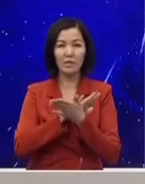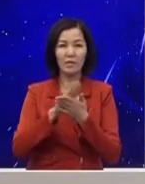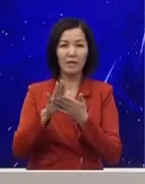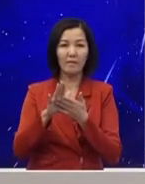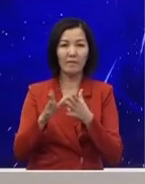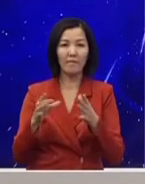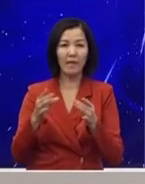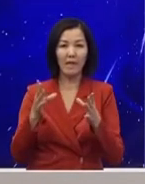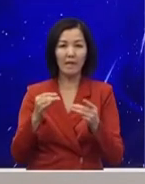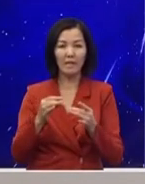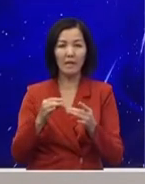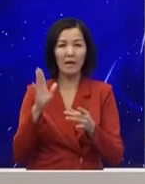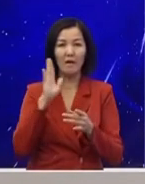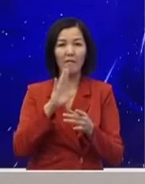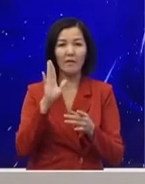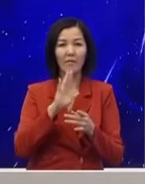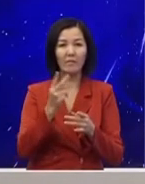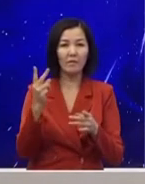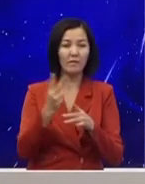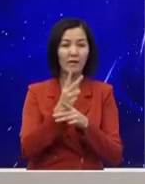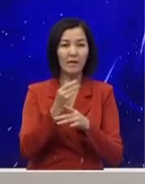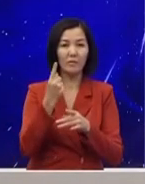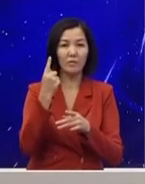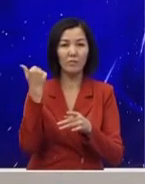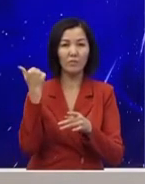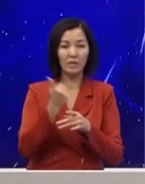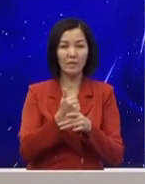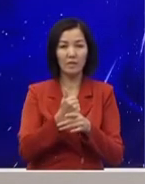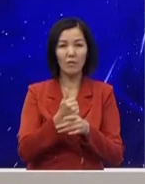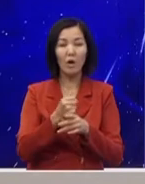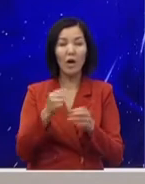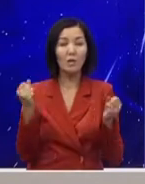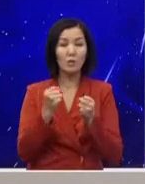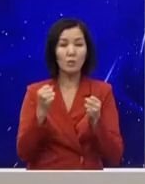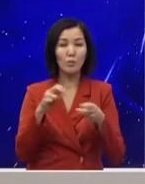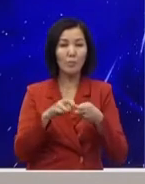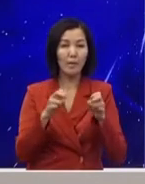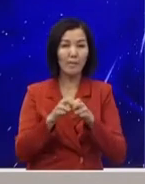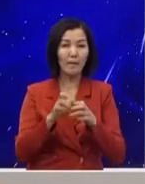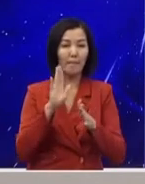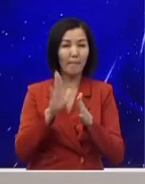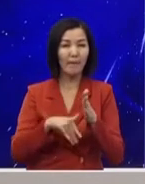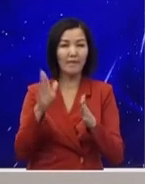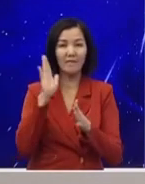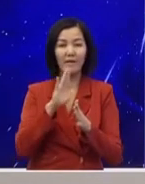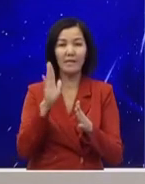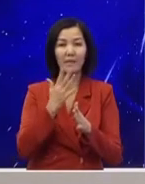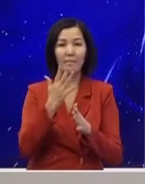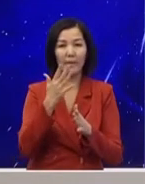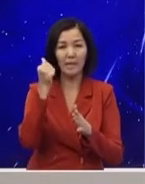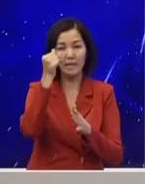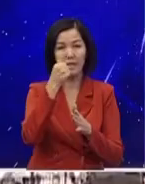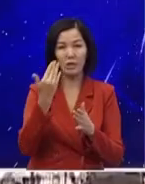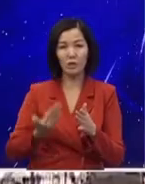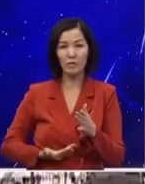влаги производится водовозами 2 раза в неделю. Но зимой с ней возникают сложности. Без питьевой воды жители села живут больше 5 лет. По